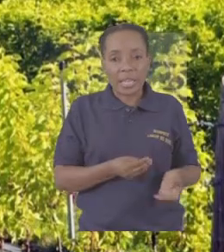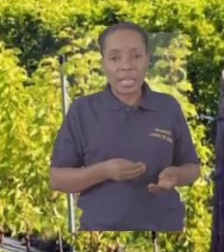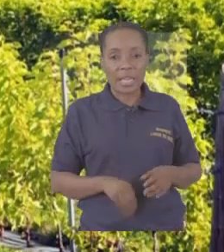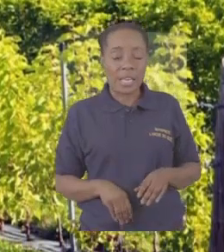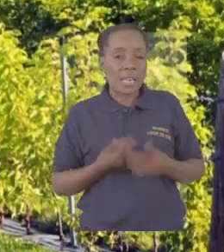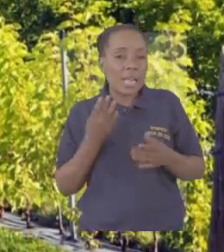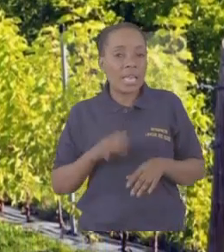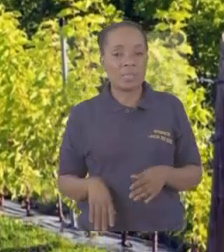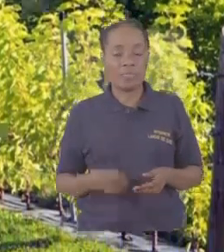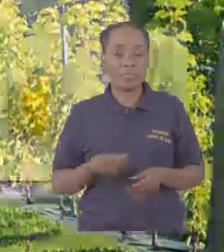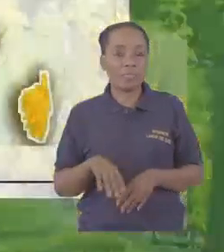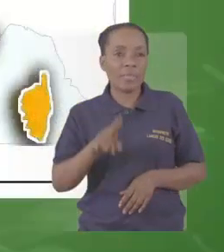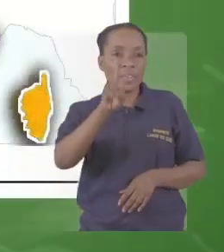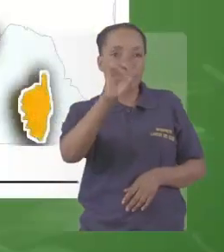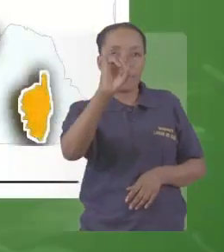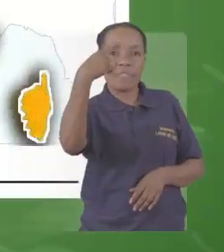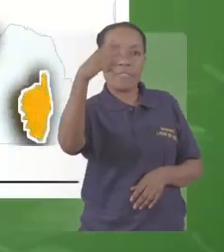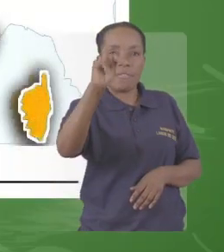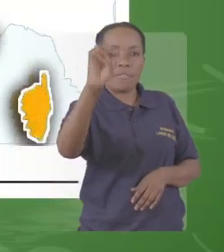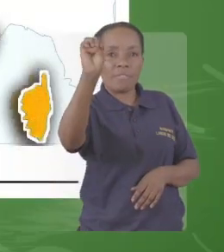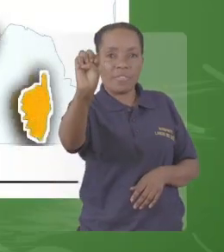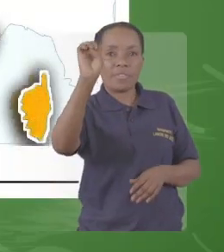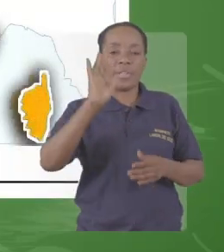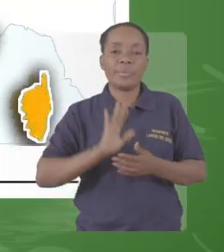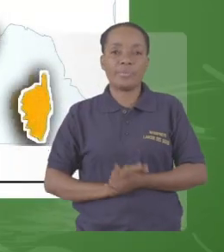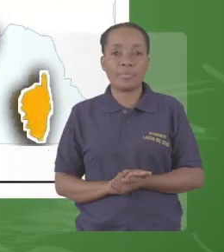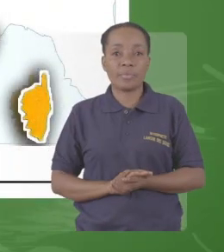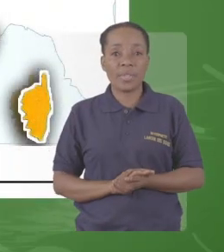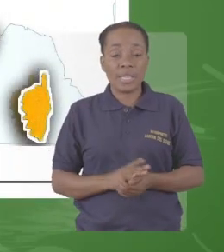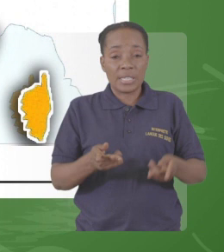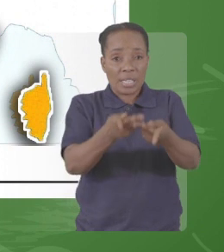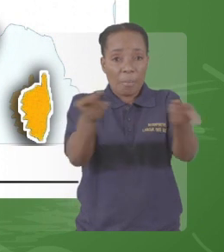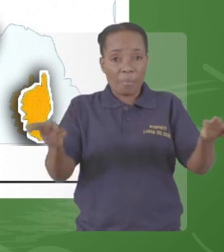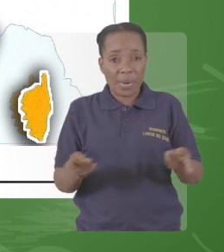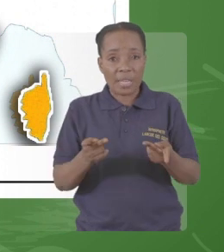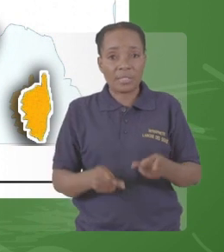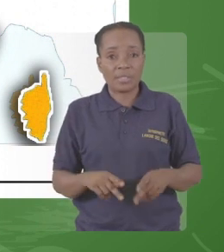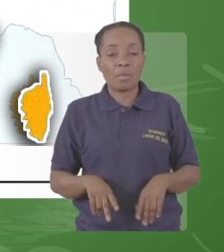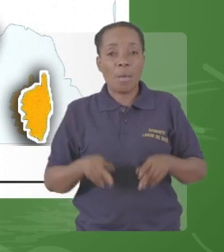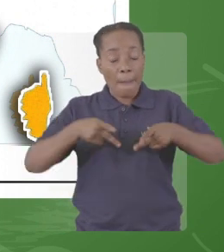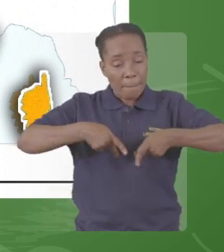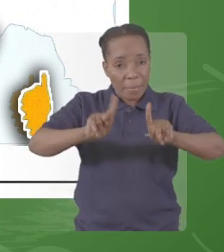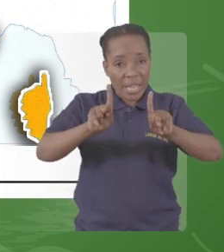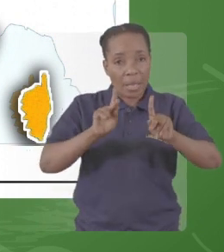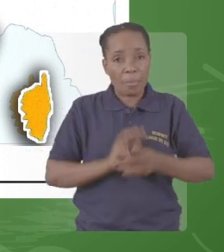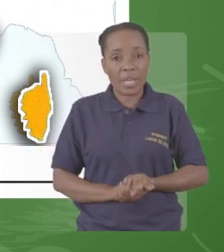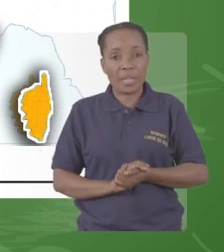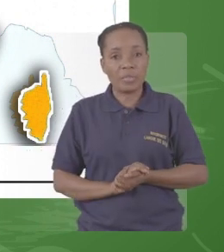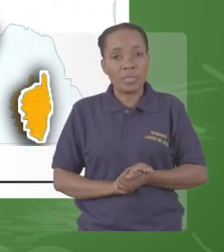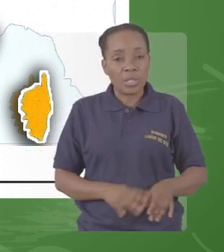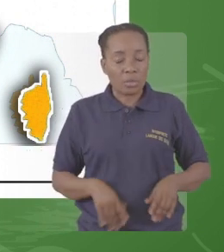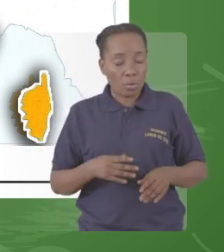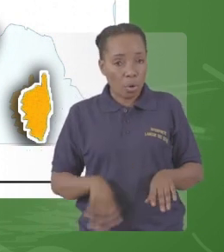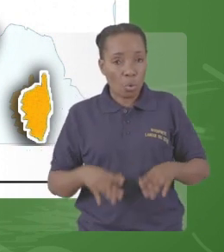Ces espaces forestiers sont aussi favorables à une exploitation par les industries forestières.